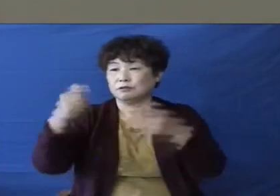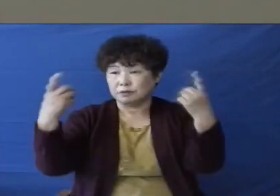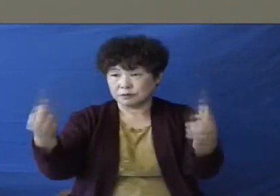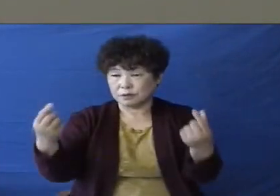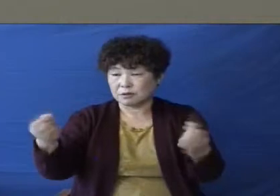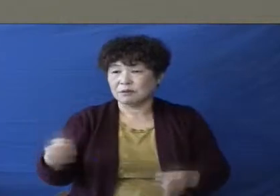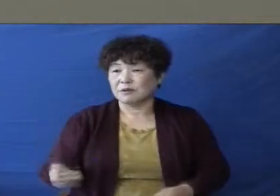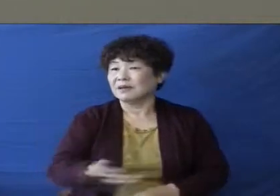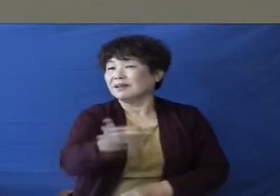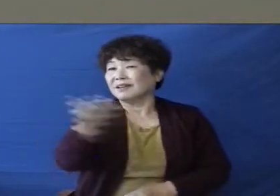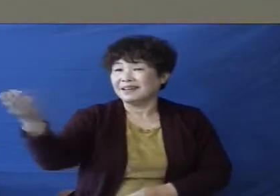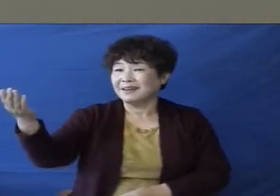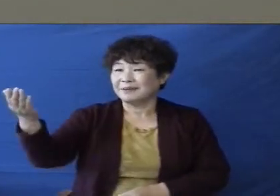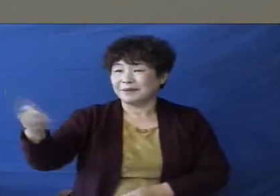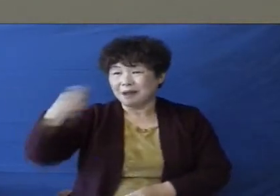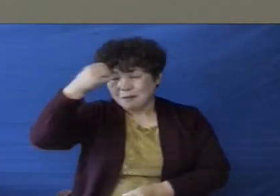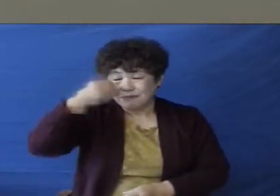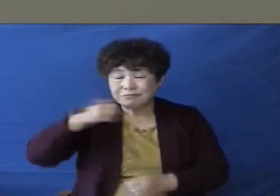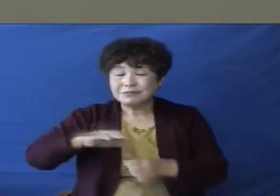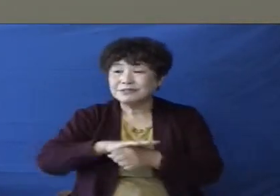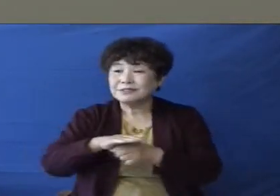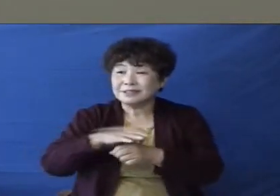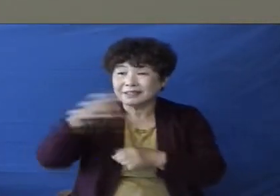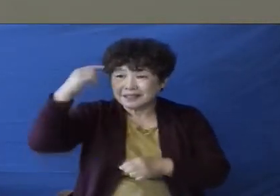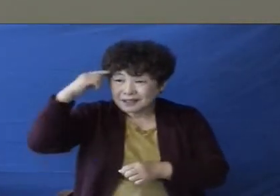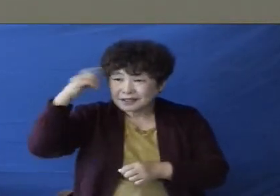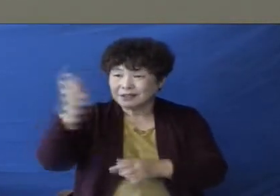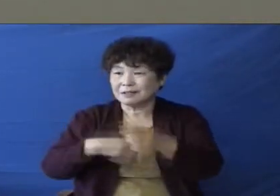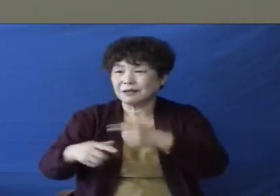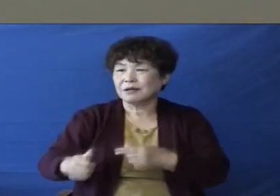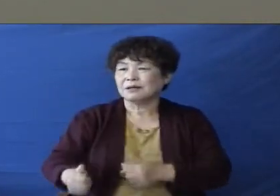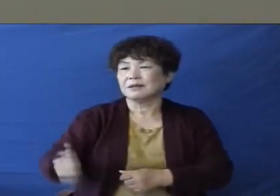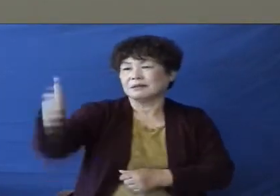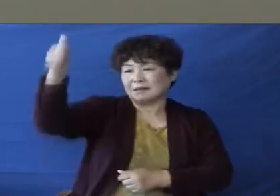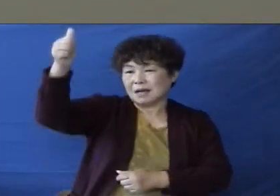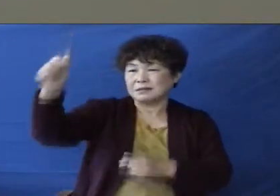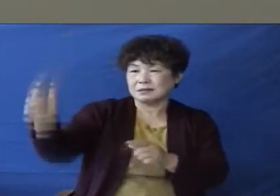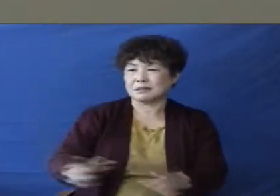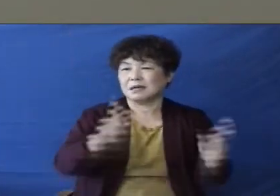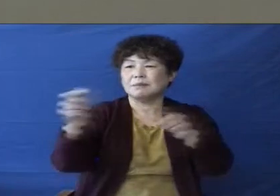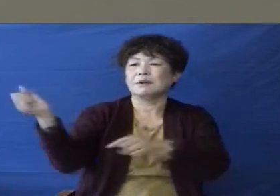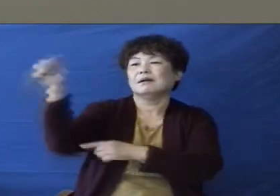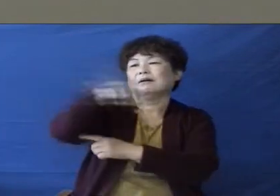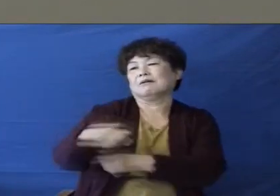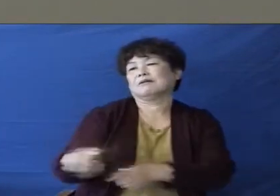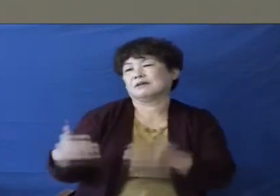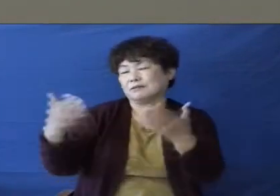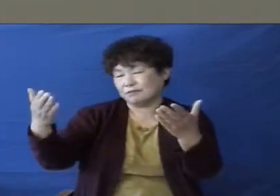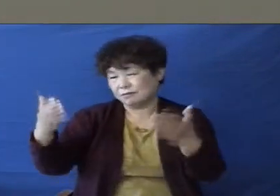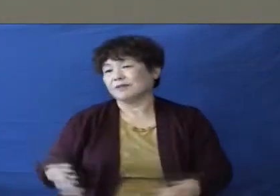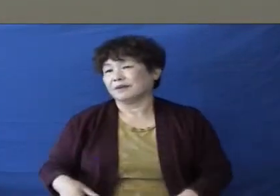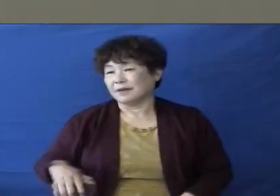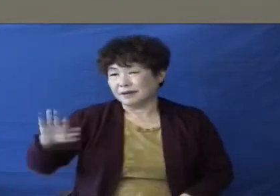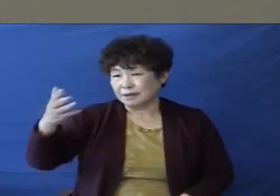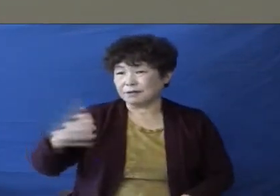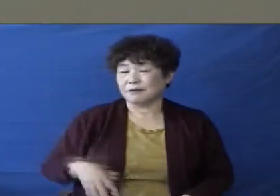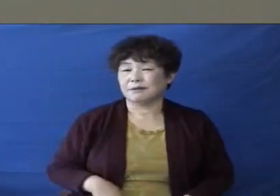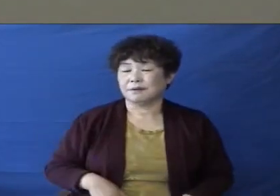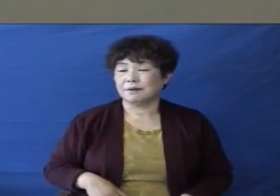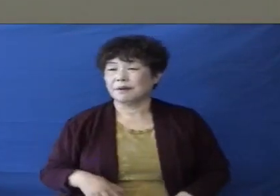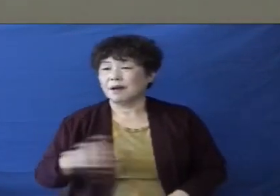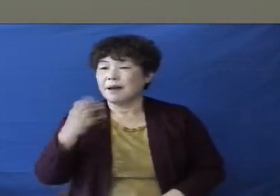풀어줄 수 있는 실력 할렐루야 취향 우리에게 그 실력을 주십시오 바울에게 주셨던 되도록 에